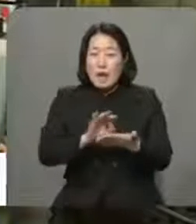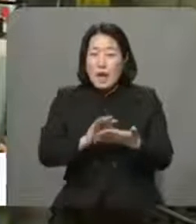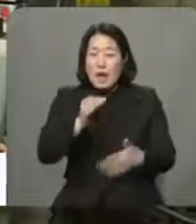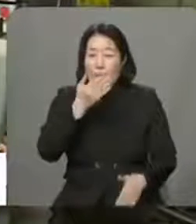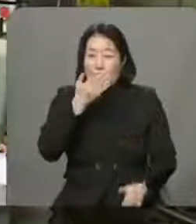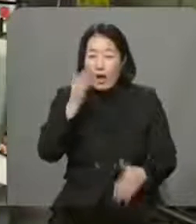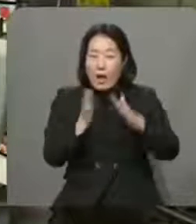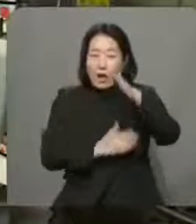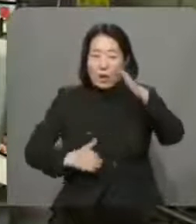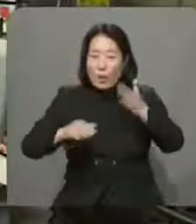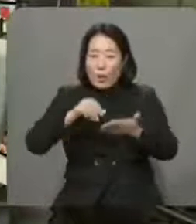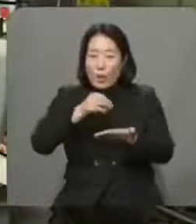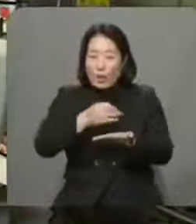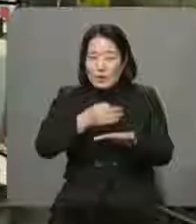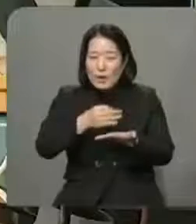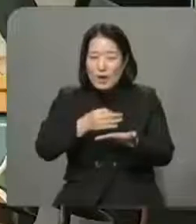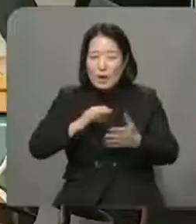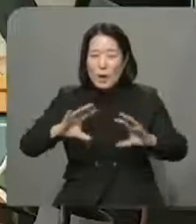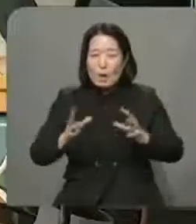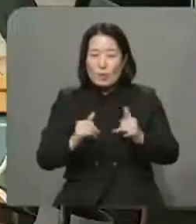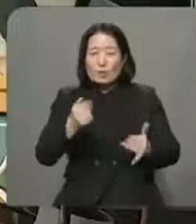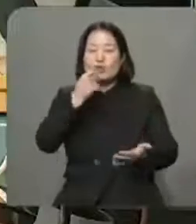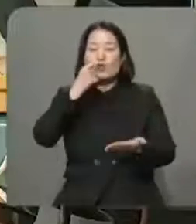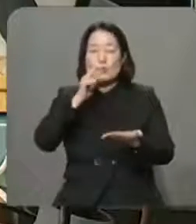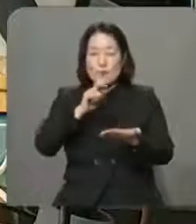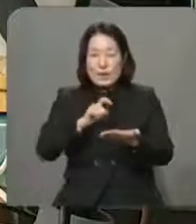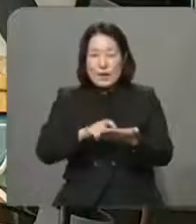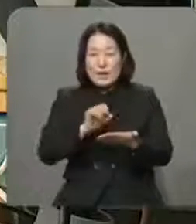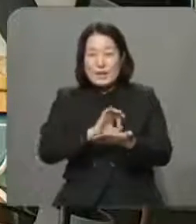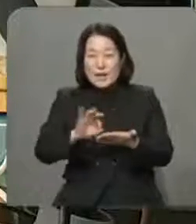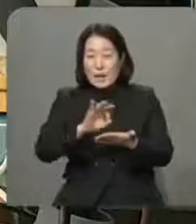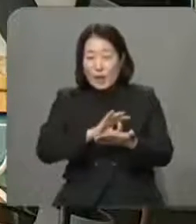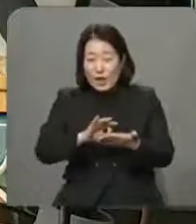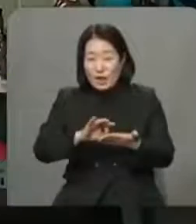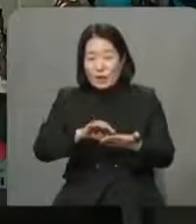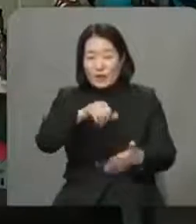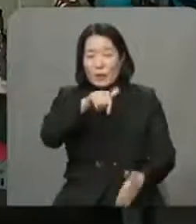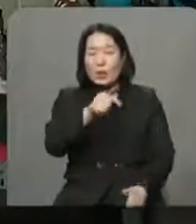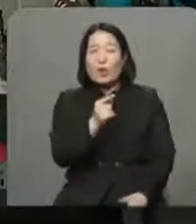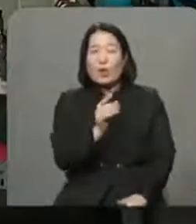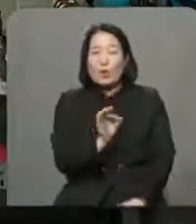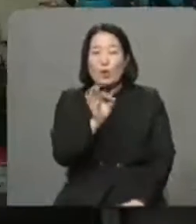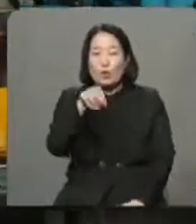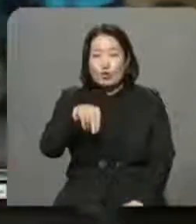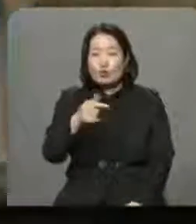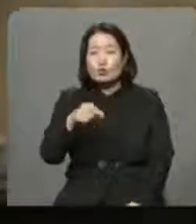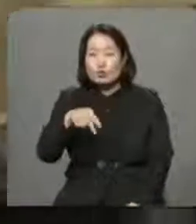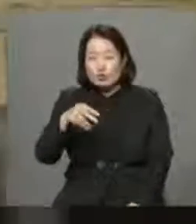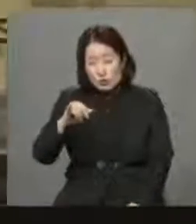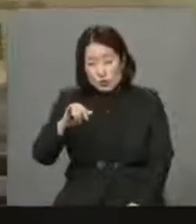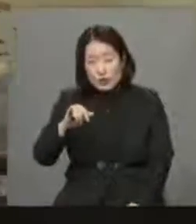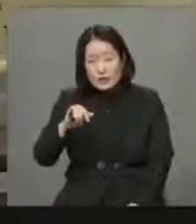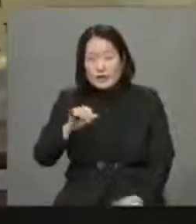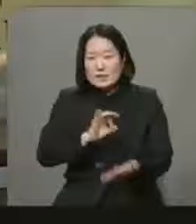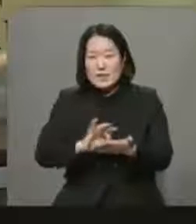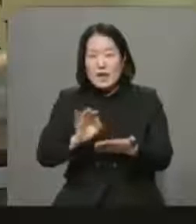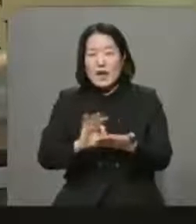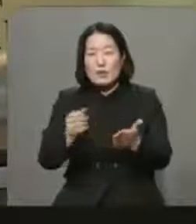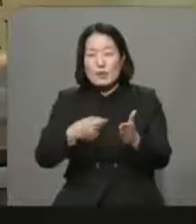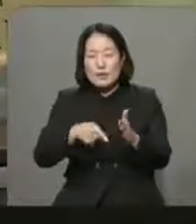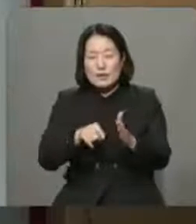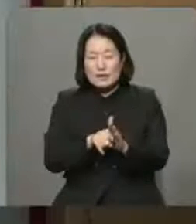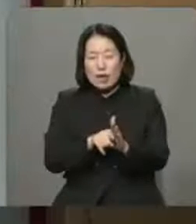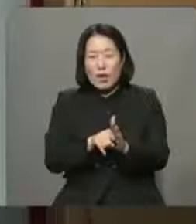가능한 공공 자원을 국민들이 손쉽게 이용하도록 하자는 공유누리 취지를 살릴 수 있도록 후속 대책 마련이